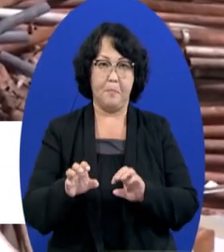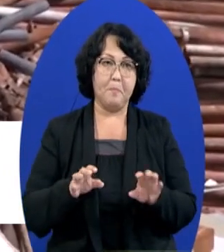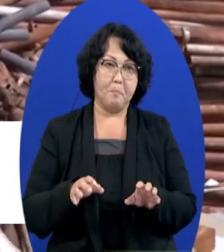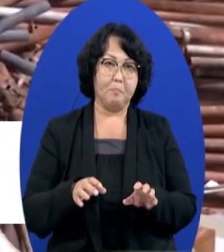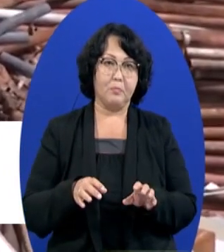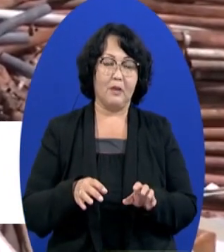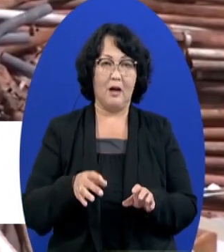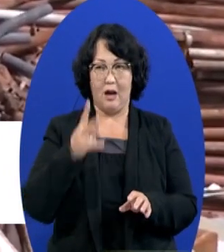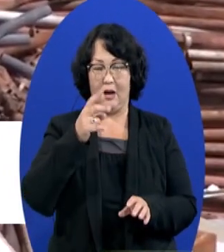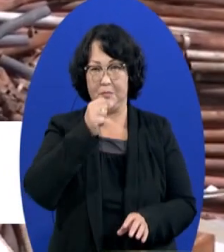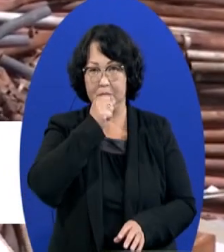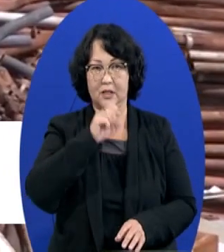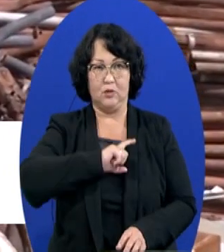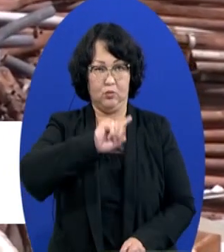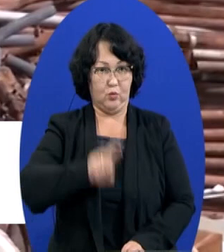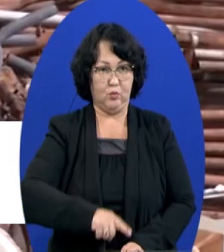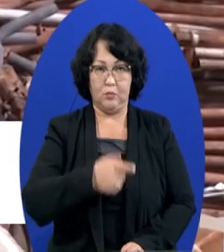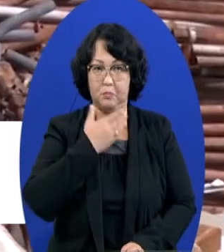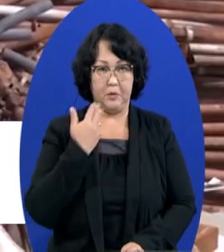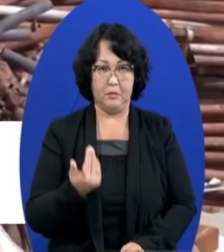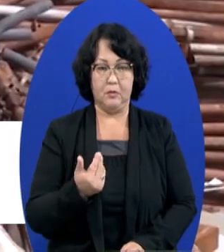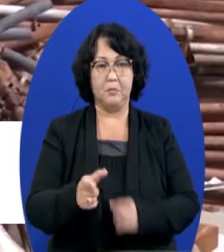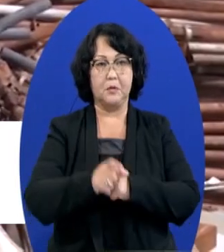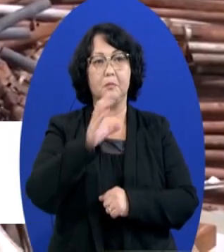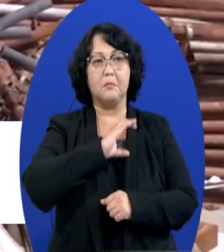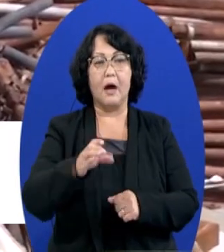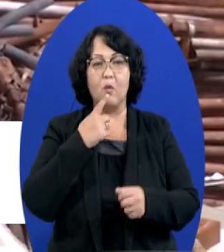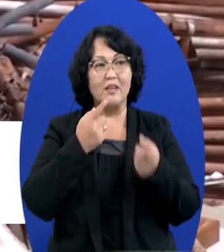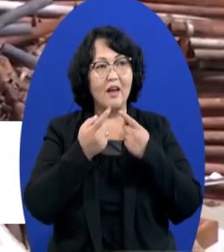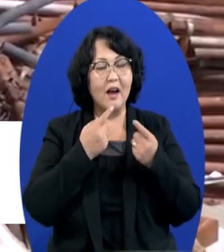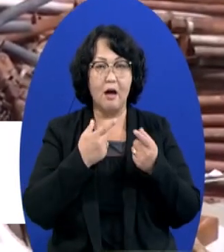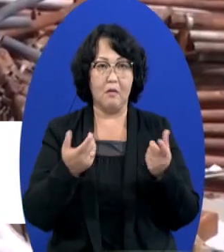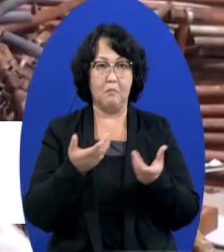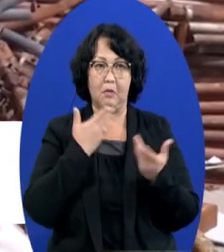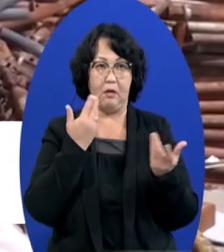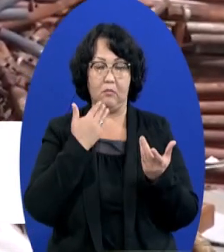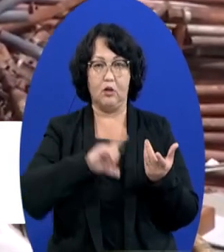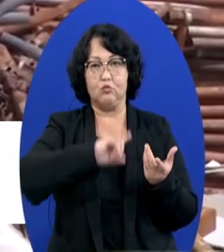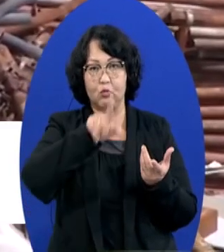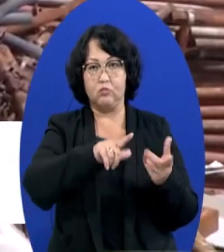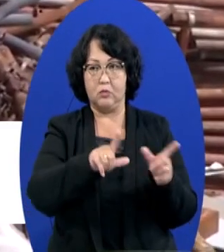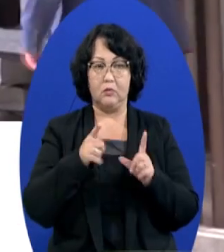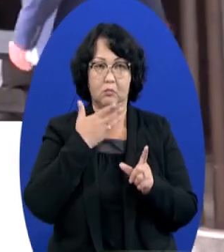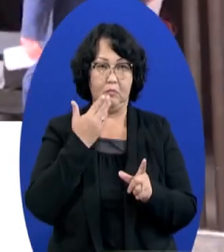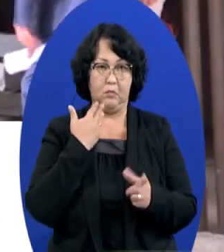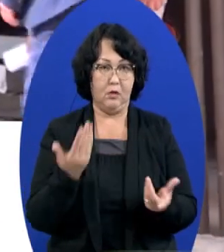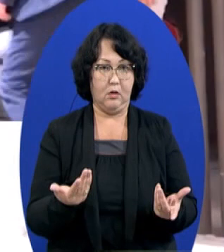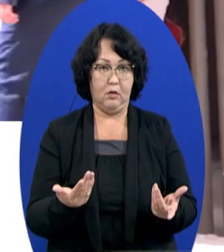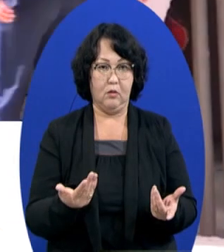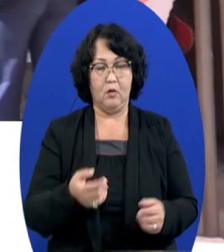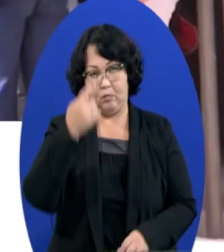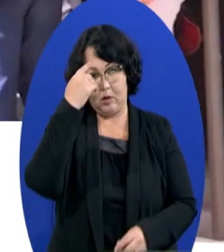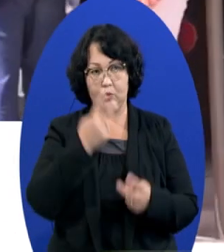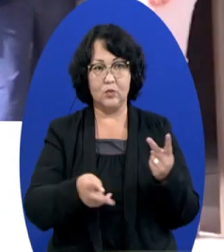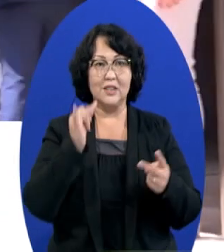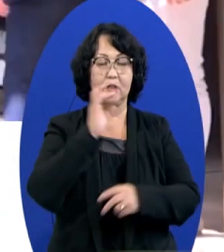одоо харамсалтай нь ямар ч одоо зөвшөөрөл авахгүй мэрэгжлийн байгууллагуудаас зөвшөөрлөсөн зөвшөөрөл авсан зүйл огт алгаа. Монголын үндэсний